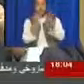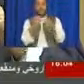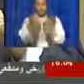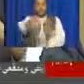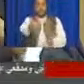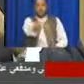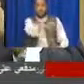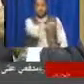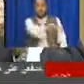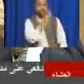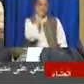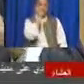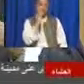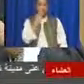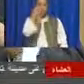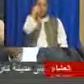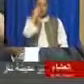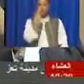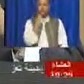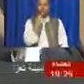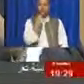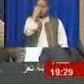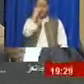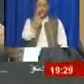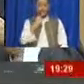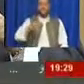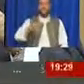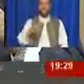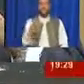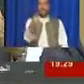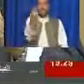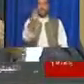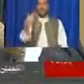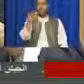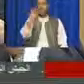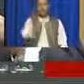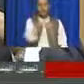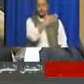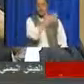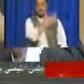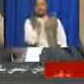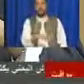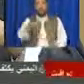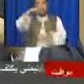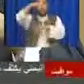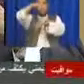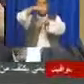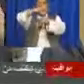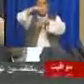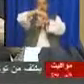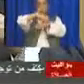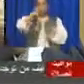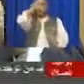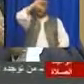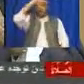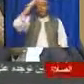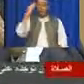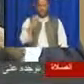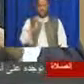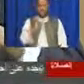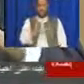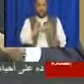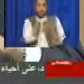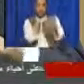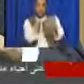منطقه مهما كانت في مصراتها والا في الزنتان والا في الجبل الغربي والا في بن وليد والا في